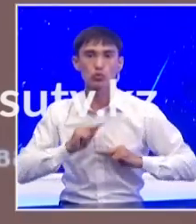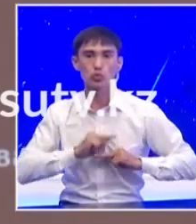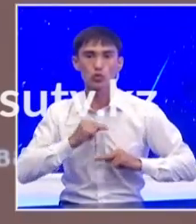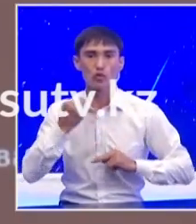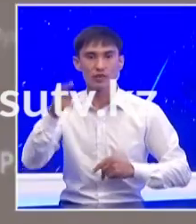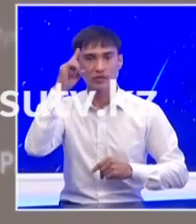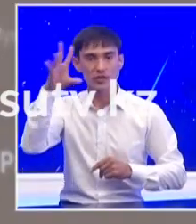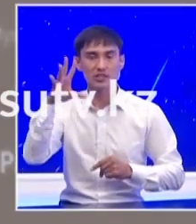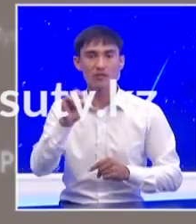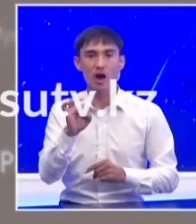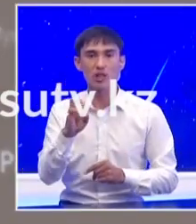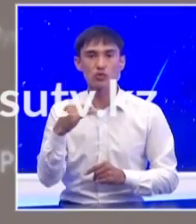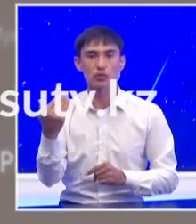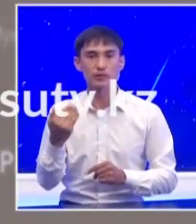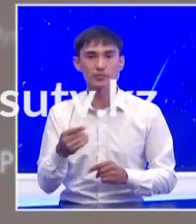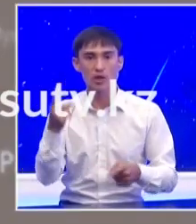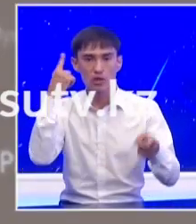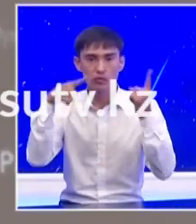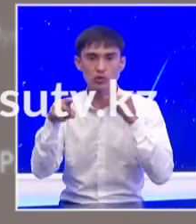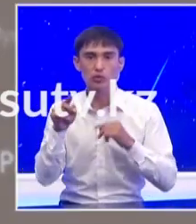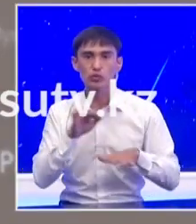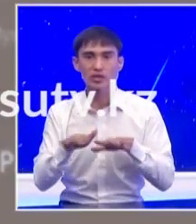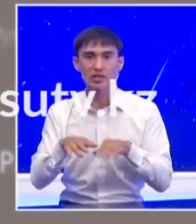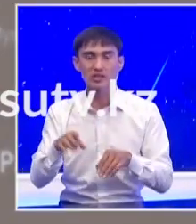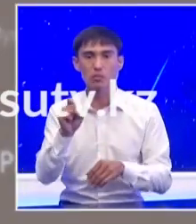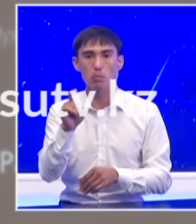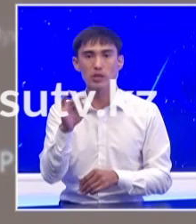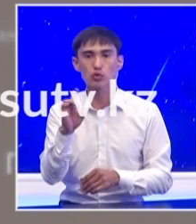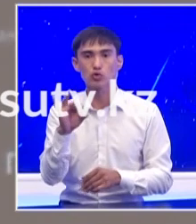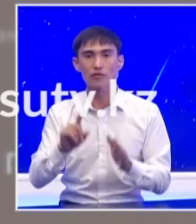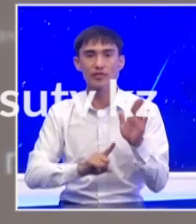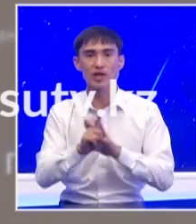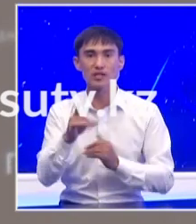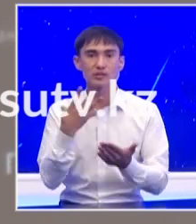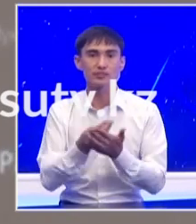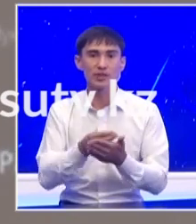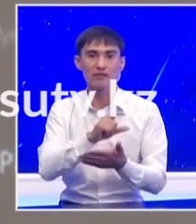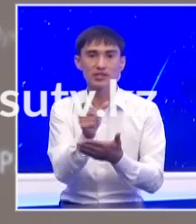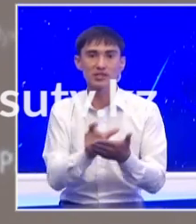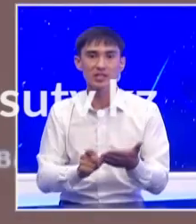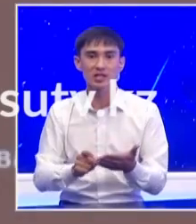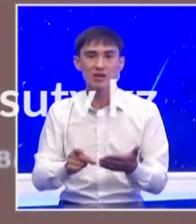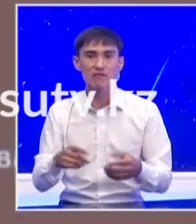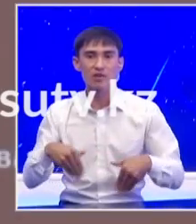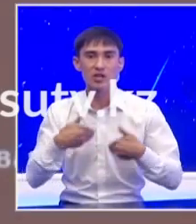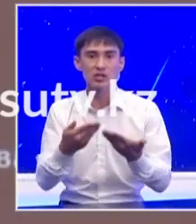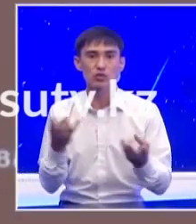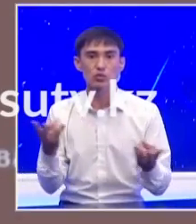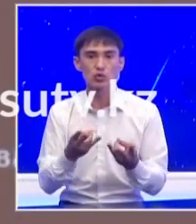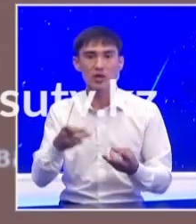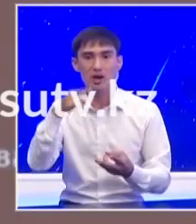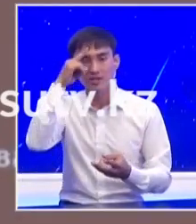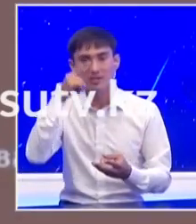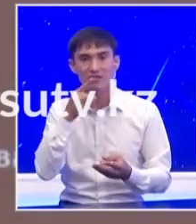деятеля Алашорды. Творческую деятельность Ахмет Байтурсынов начал как баснописец. В своих стихотворениях он выражал нужды и чаяния казахского народа,